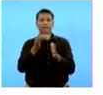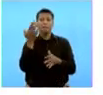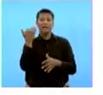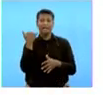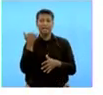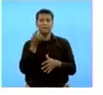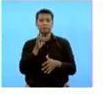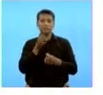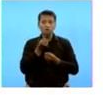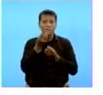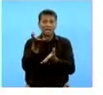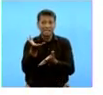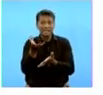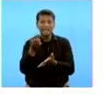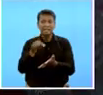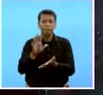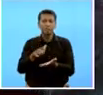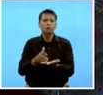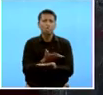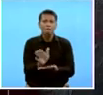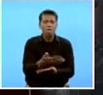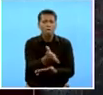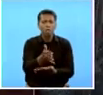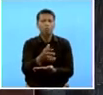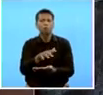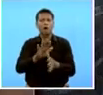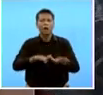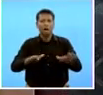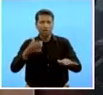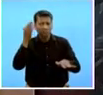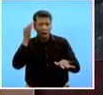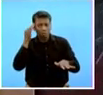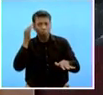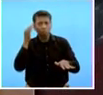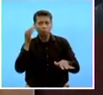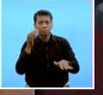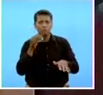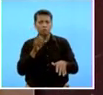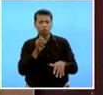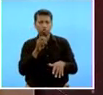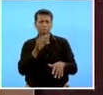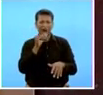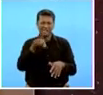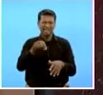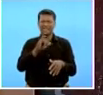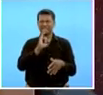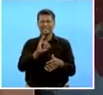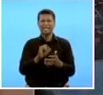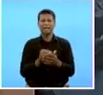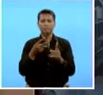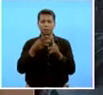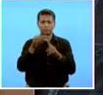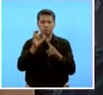dan menyesatkan, terutama bagi anak-anak. Dalam surat tersebut, Badan POM melarang kepada produsen, importir, dan